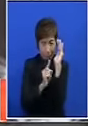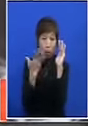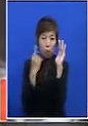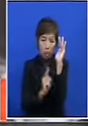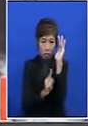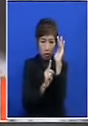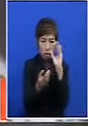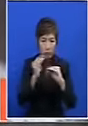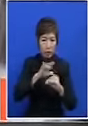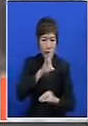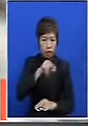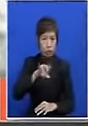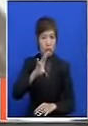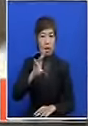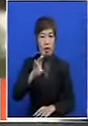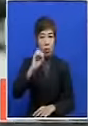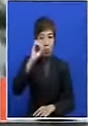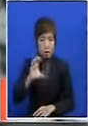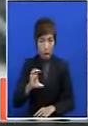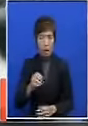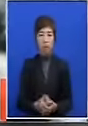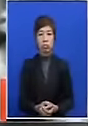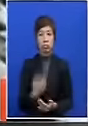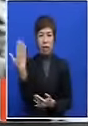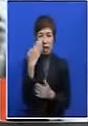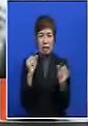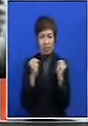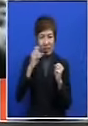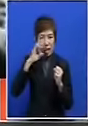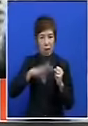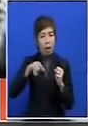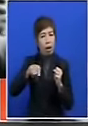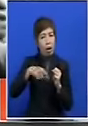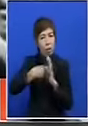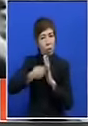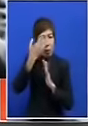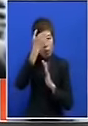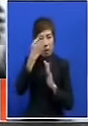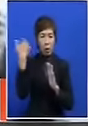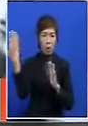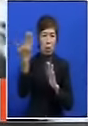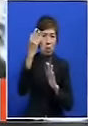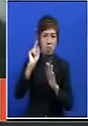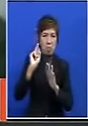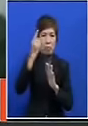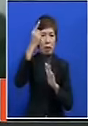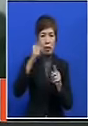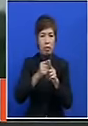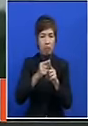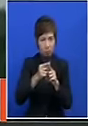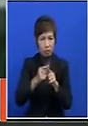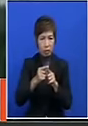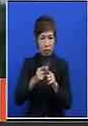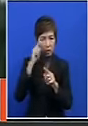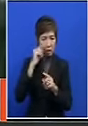านนี้ยังอยู่ที่ 7.7 องศาเซลเซียสสภาพอากาศที่หนาวเย็นรุนแรงเช่นนี้สาเหตุจากมวลอากาศเย็นระลอกใหญ่ครับที่เกิดจากปร